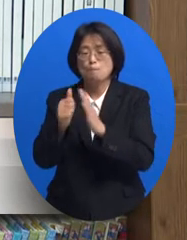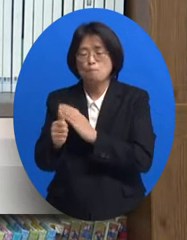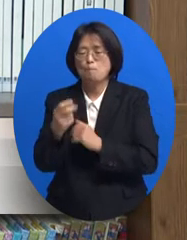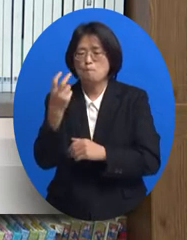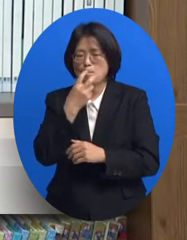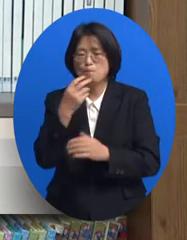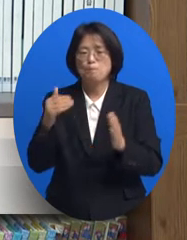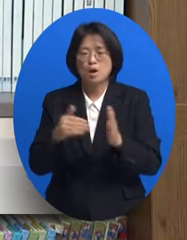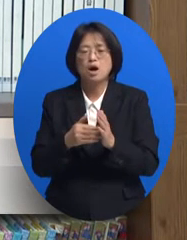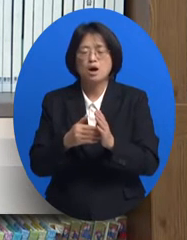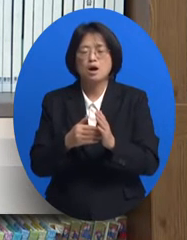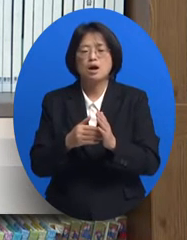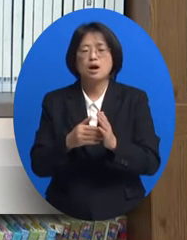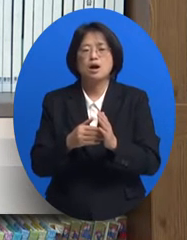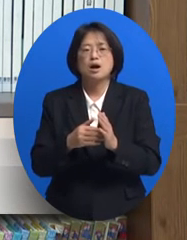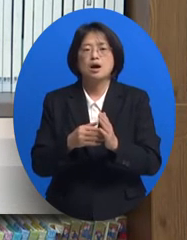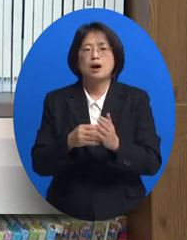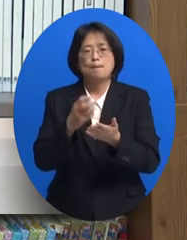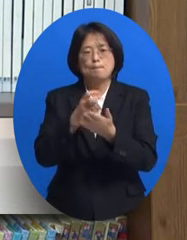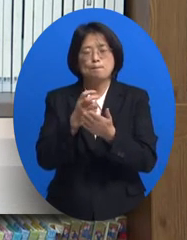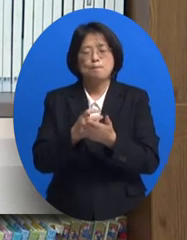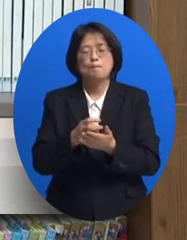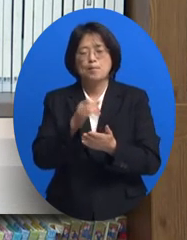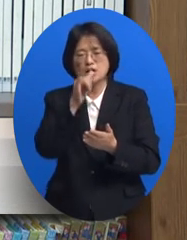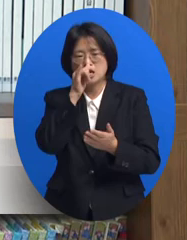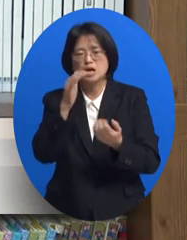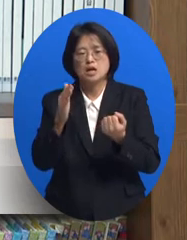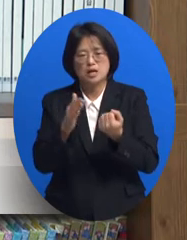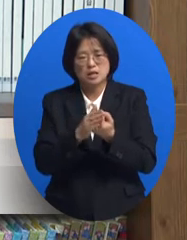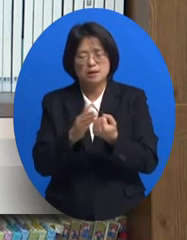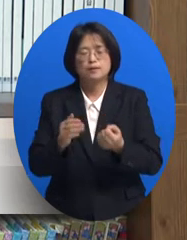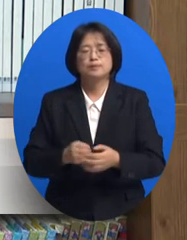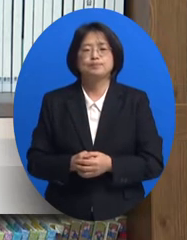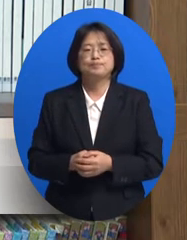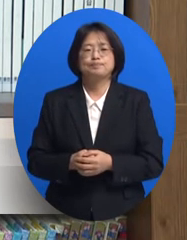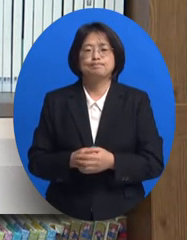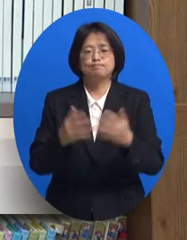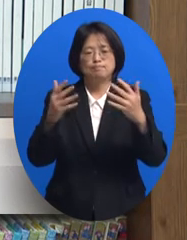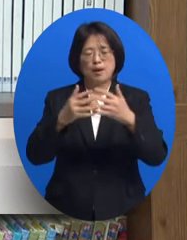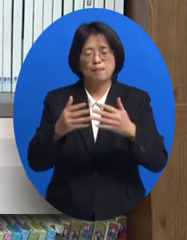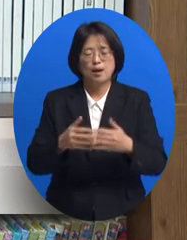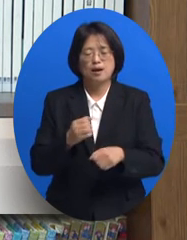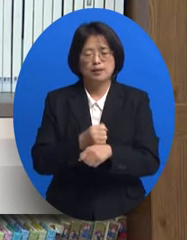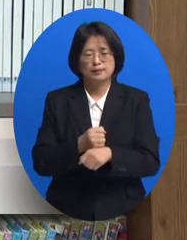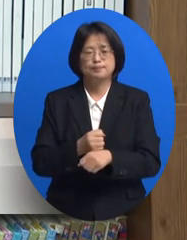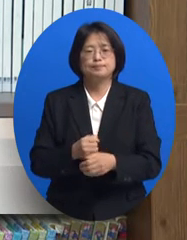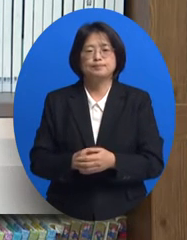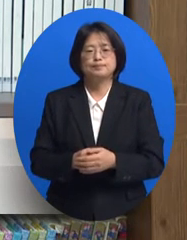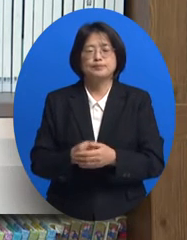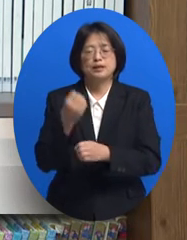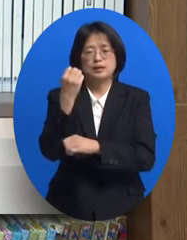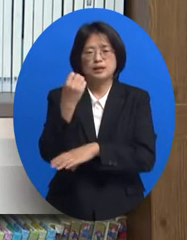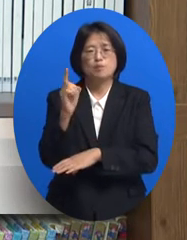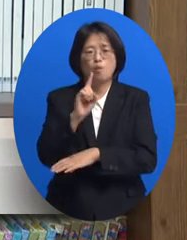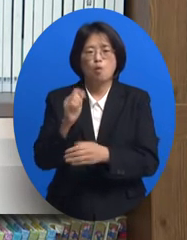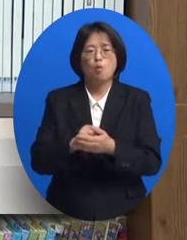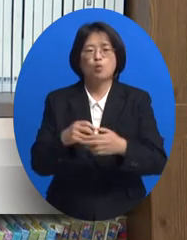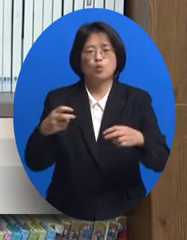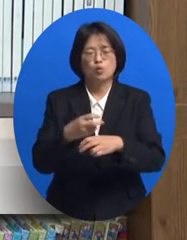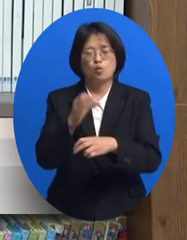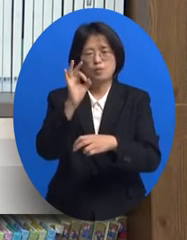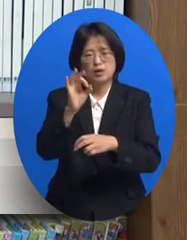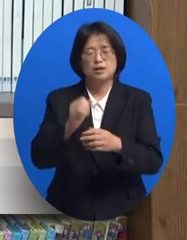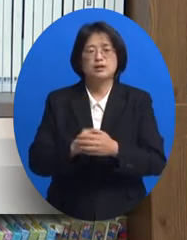결과 거기도 지원할 수 있는 근거가 있어서 우리 조례를 만들었고 조례에 맞춰 가지고 기본적으로